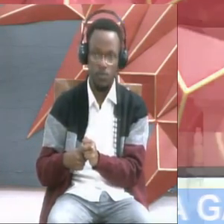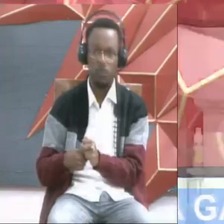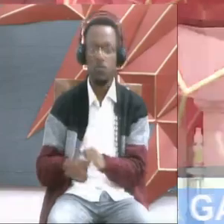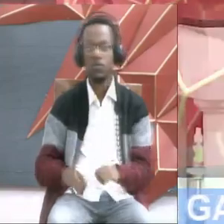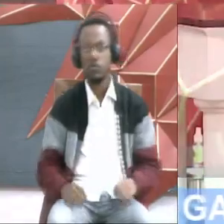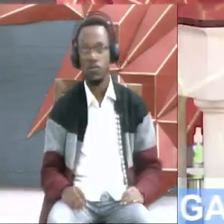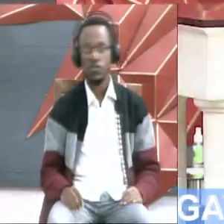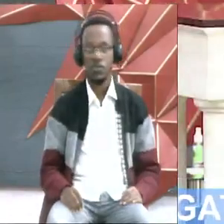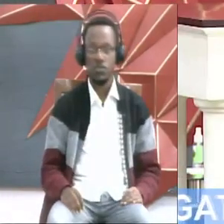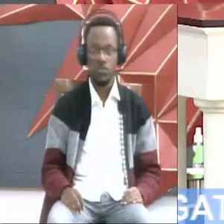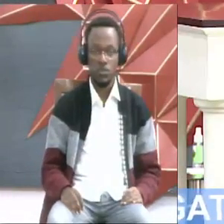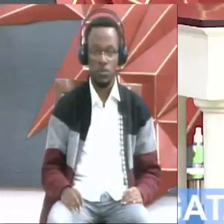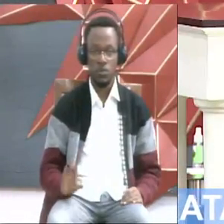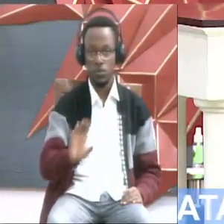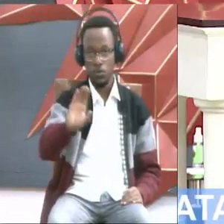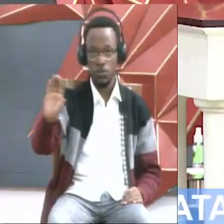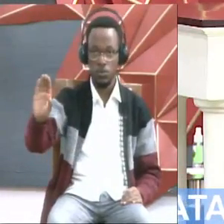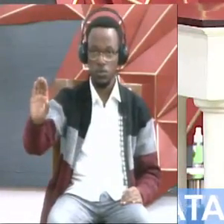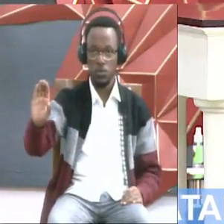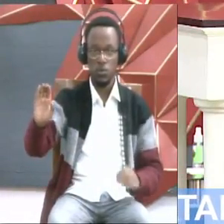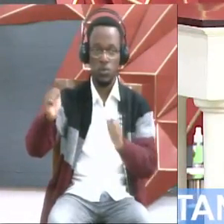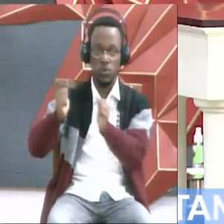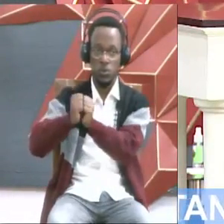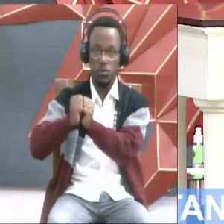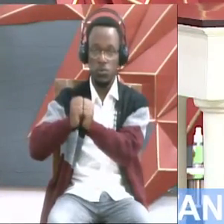ku murongo wa cumi n'icyenda